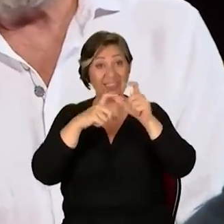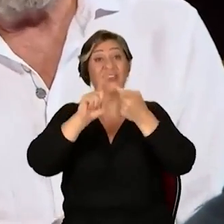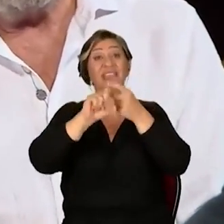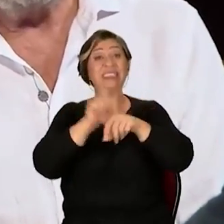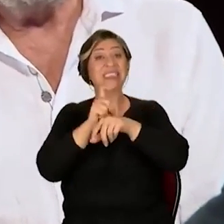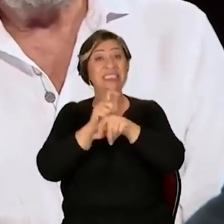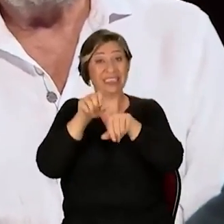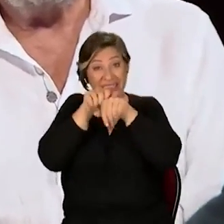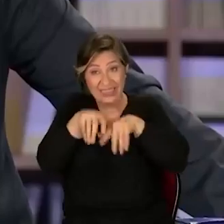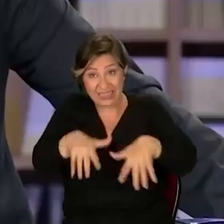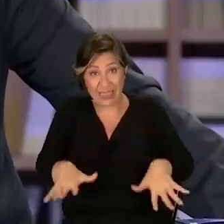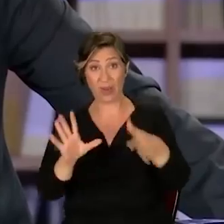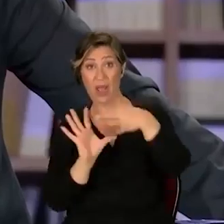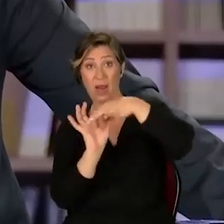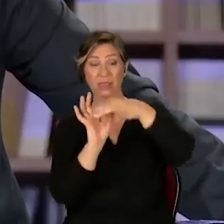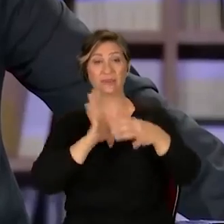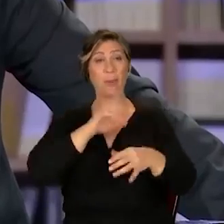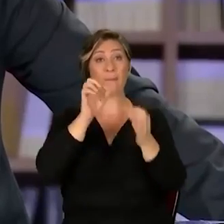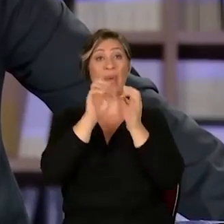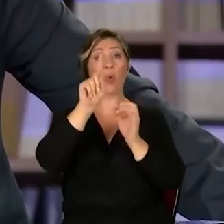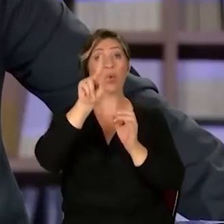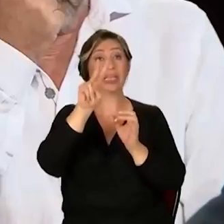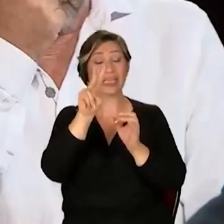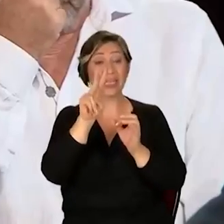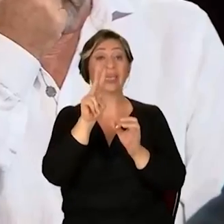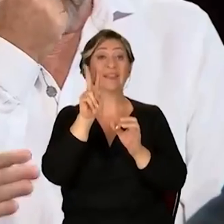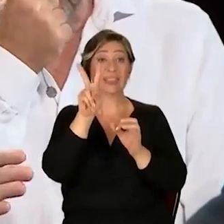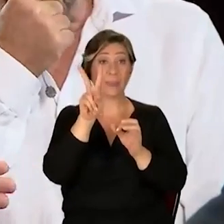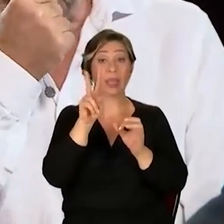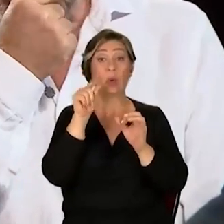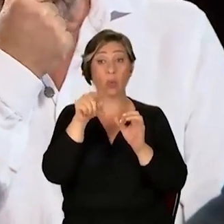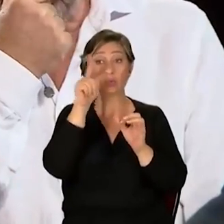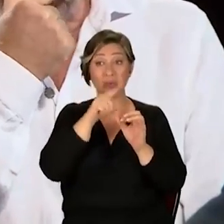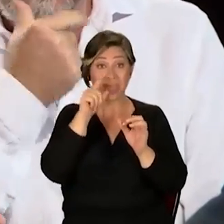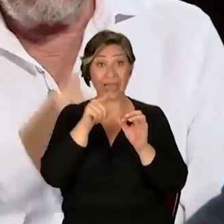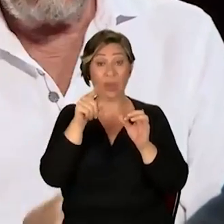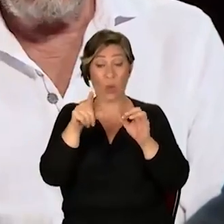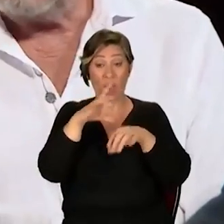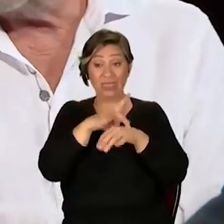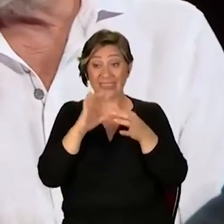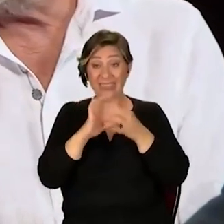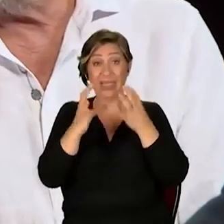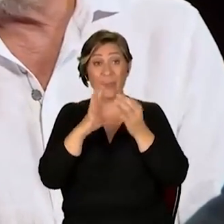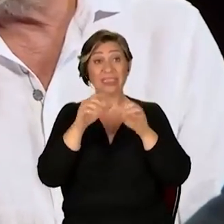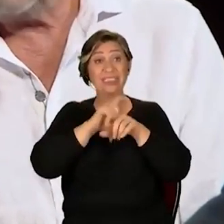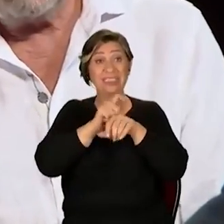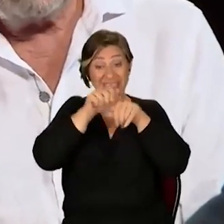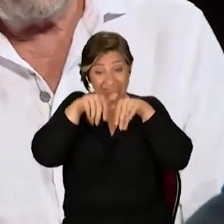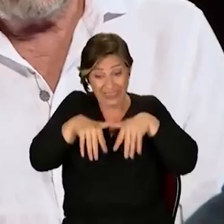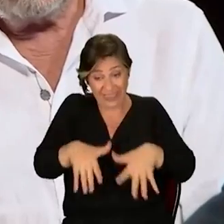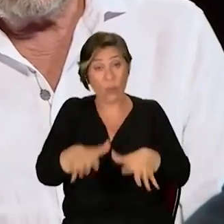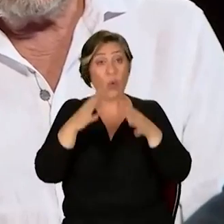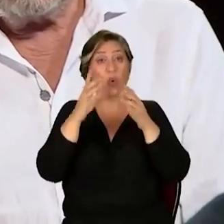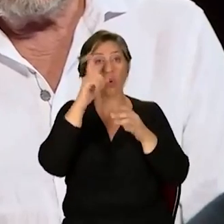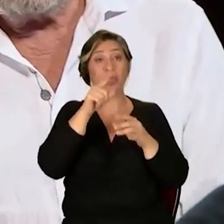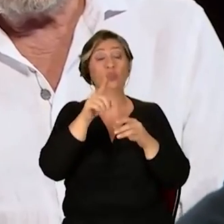evet, aslında baktığınızda evet, bu. Evet. Yani onun fonksiyonlarını, kas sistemi, patofizyolojisini yani hastalığın sebebini sinir sistemi oluşturuyor. Ama